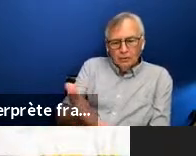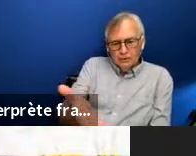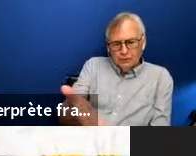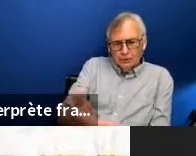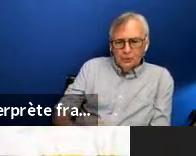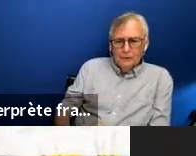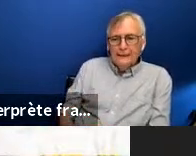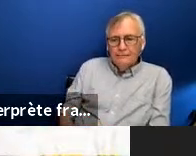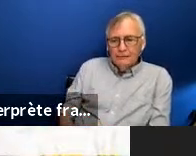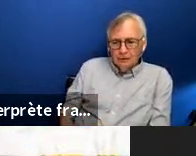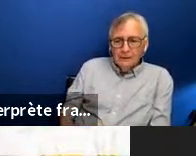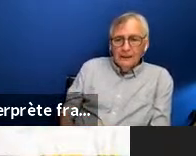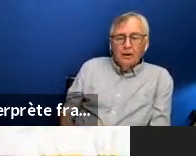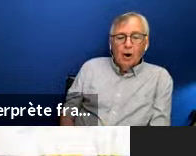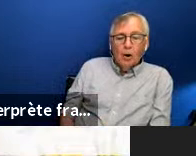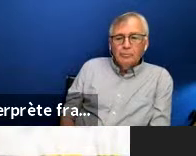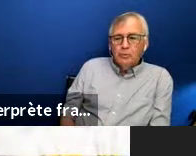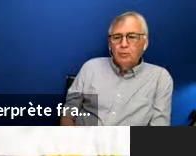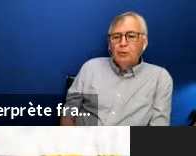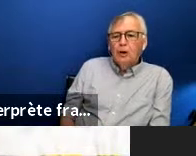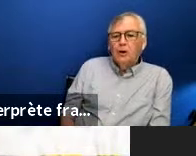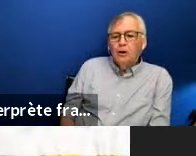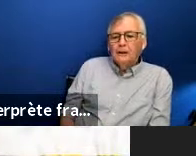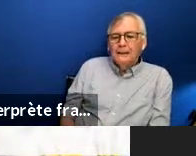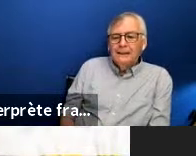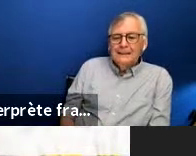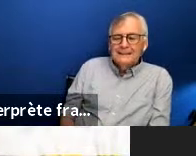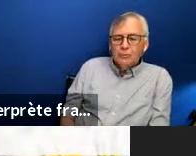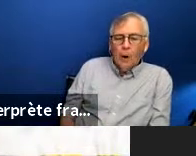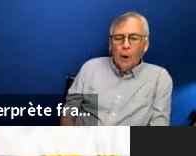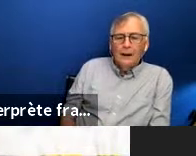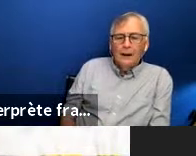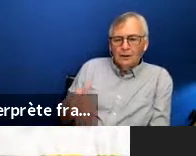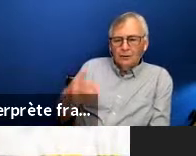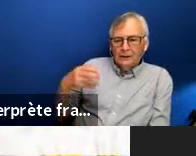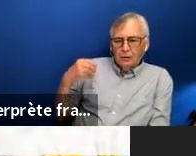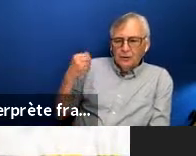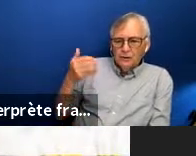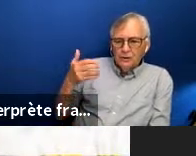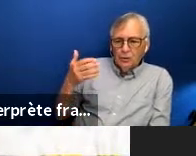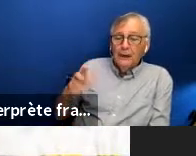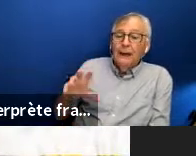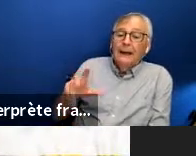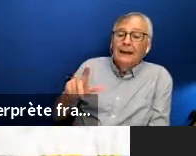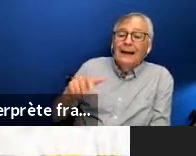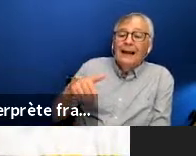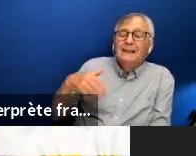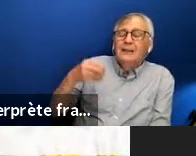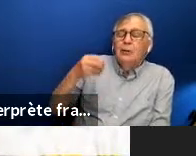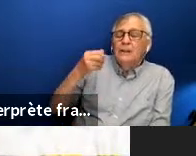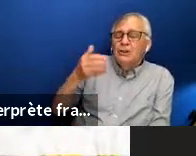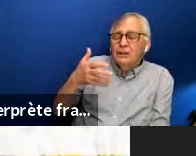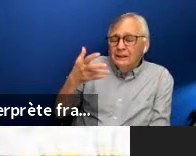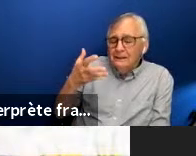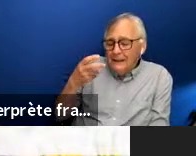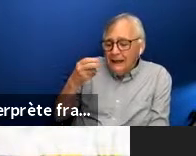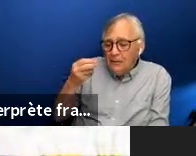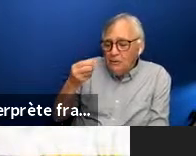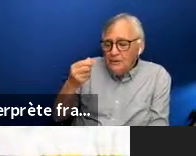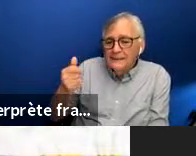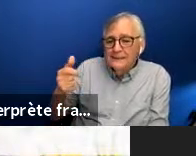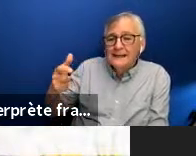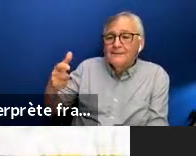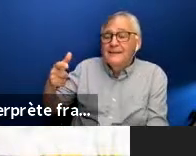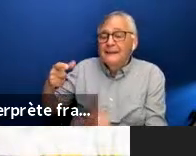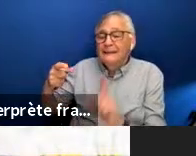Donc, ce livre-là compte beaucoup l'histoire des religieux. Et la langue, l'origine des